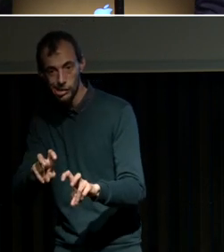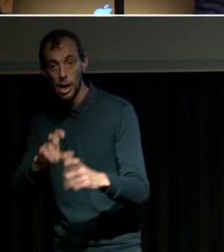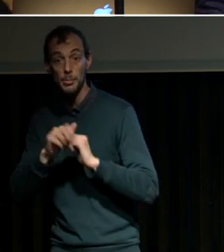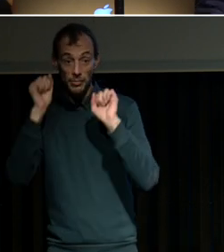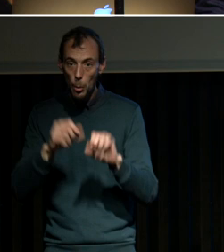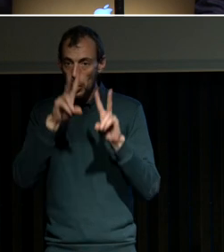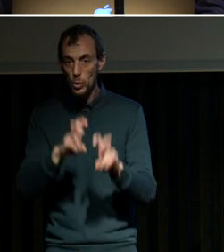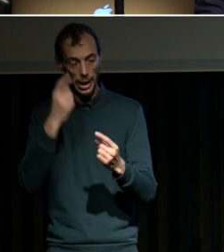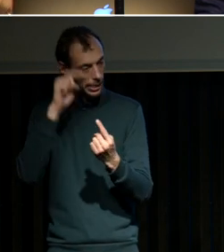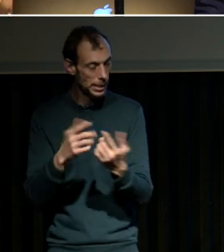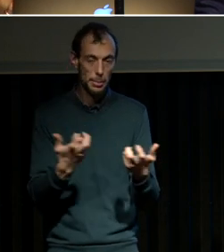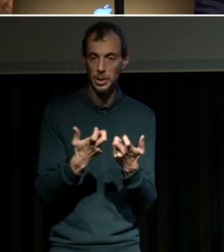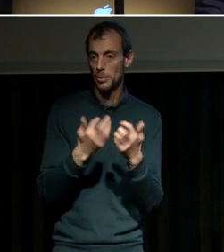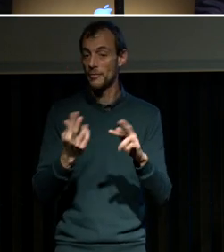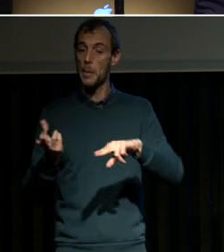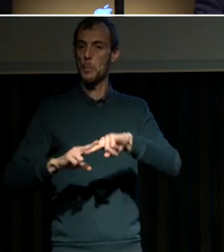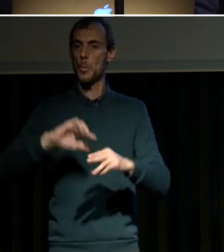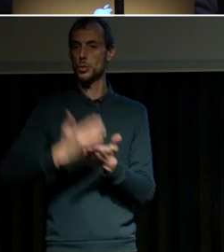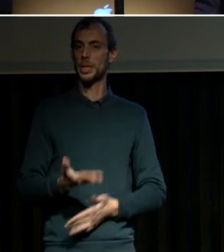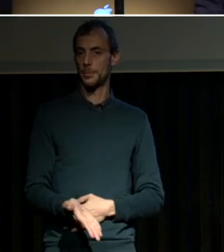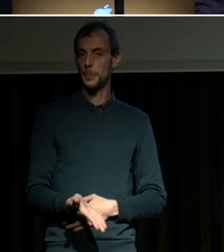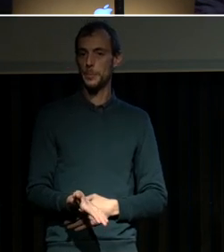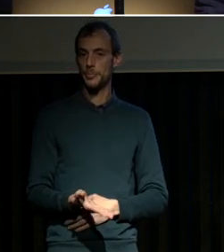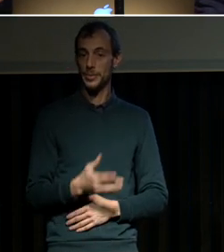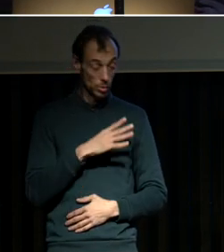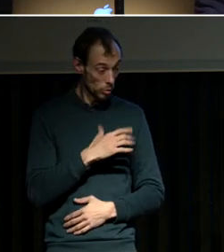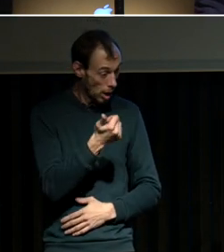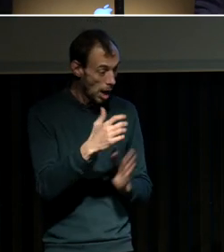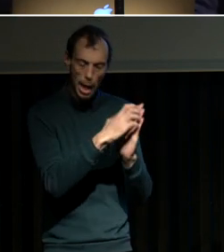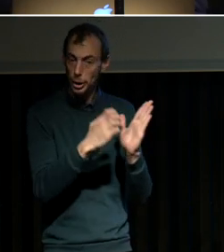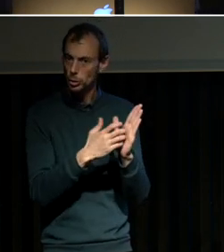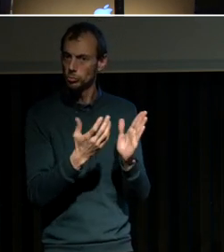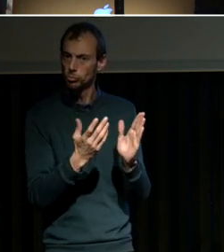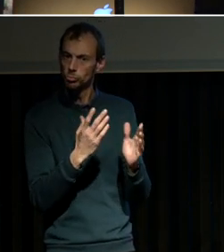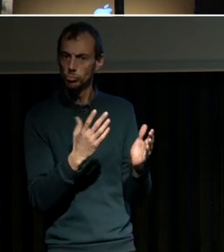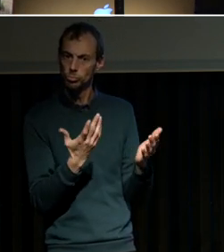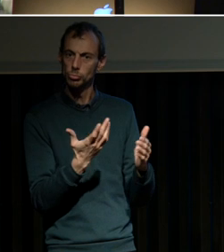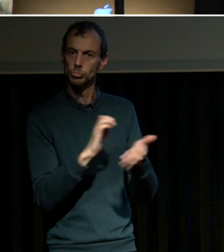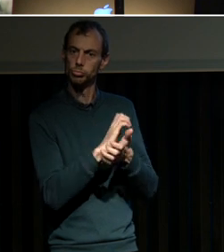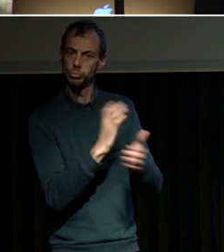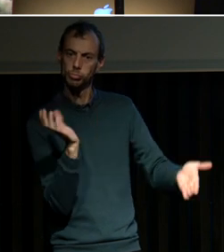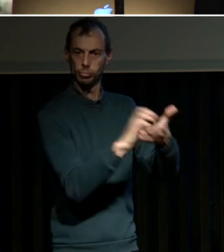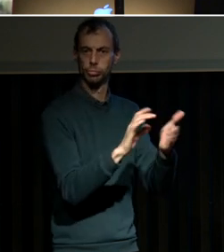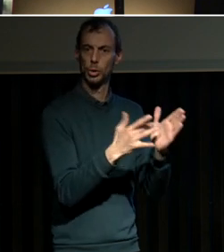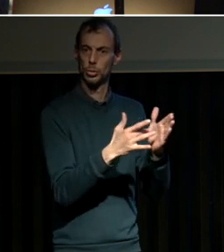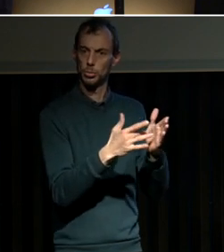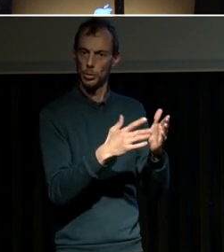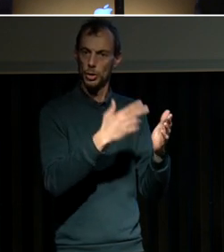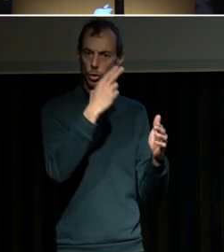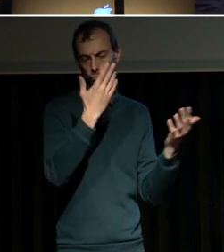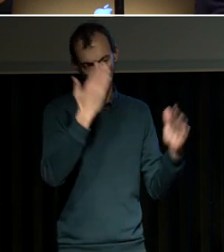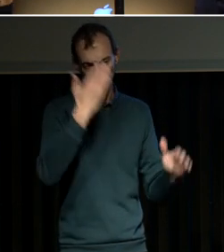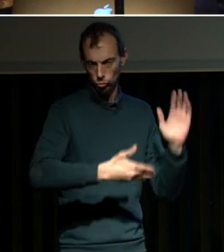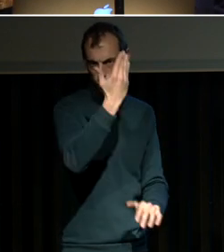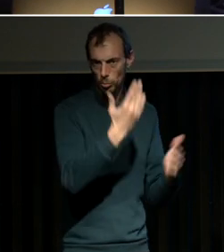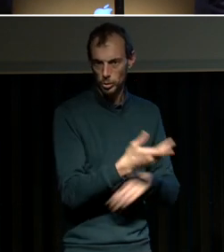exemple de papier qui est soumis dans une revue très prestigieuse. C'était à propos d'une jeune personne qui avait fait un arrêt cardiaque dans le cadre